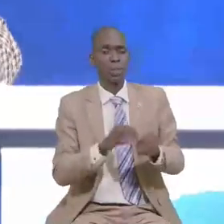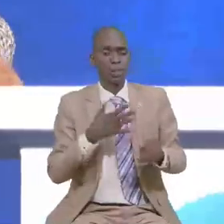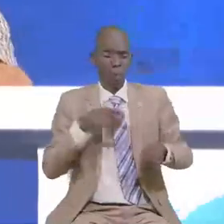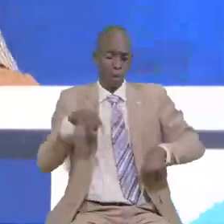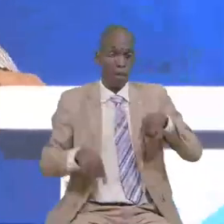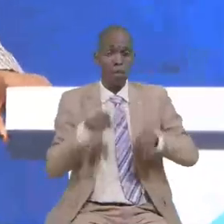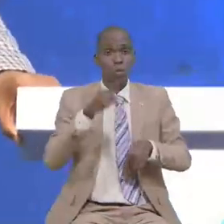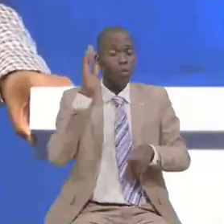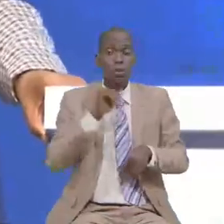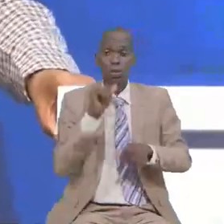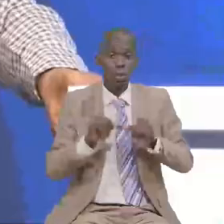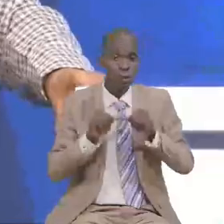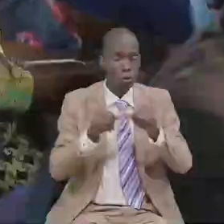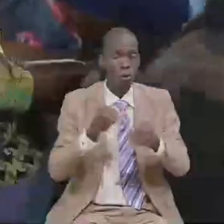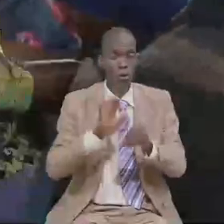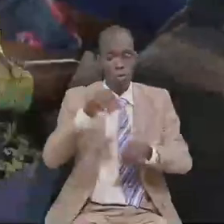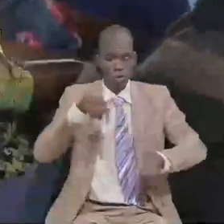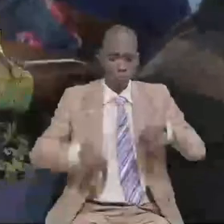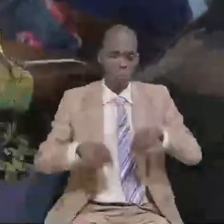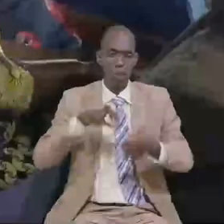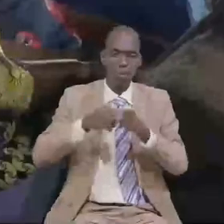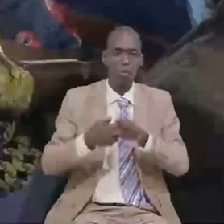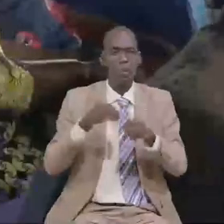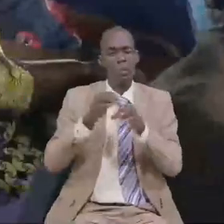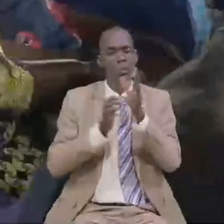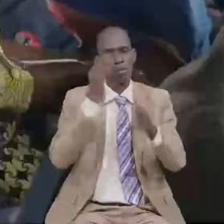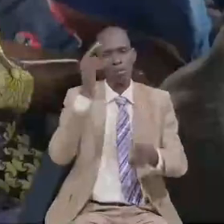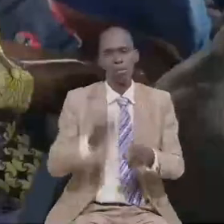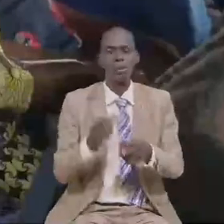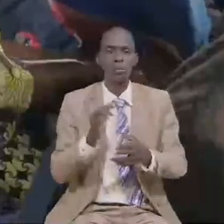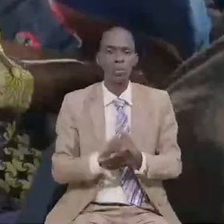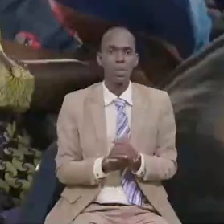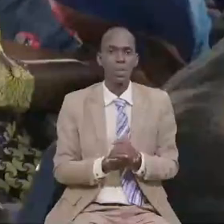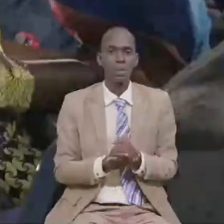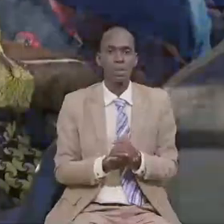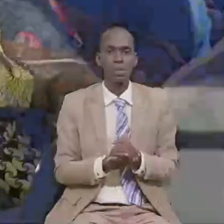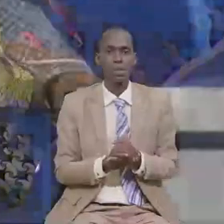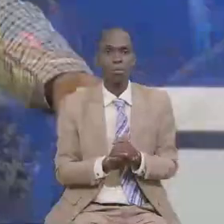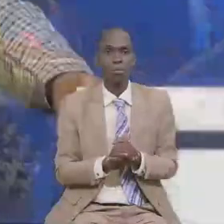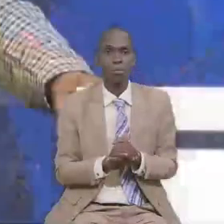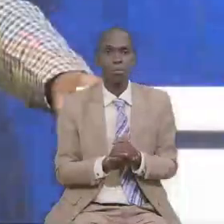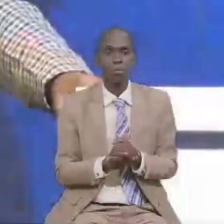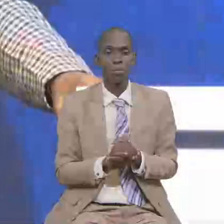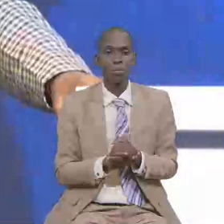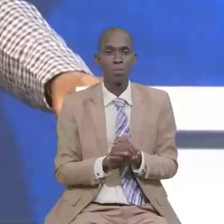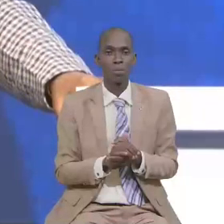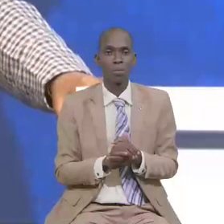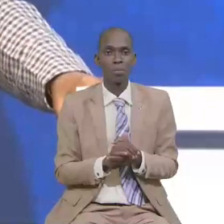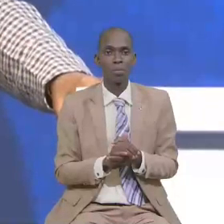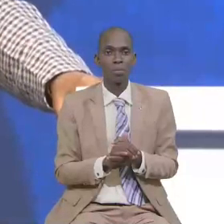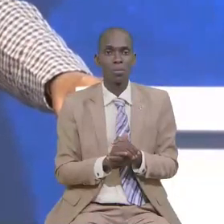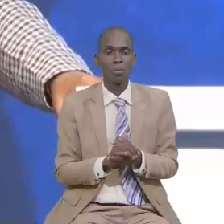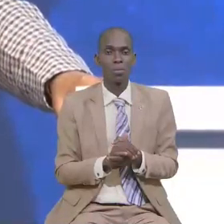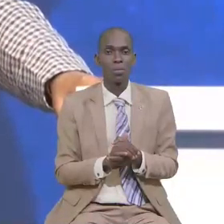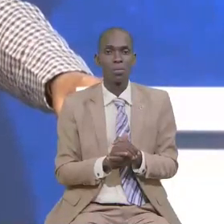même, laisse-le dans son cas. Et tu ne vas pas demeurer dans ta